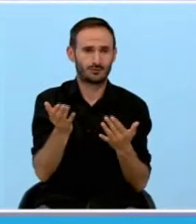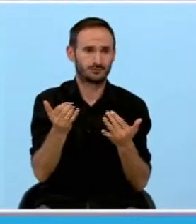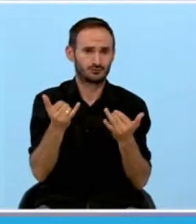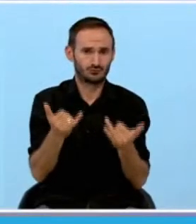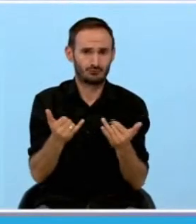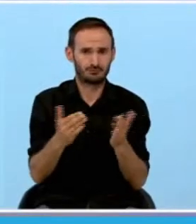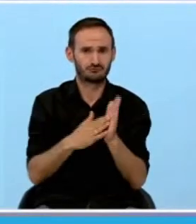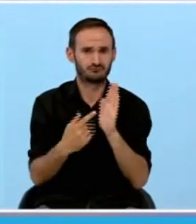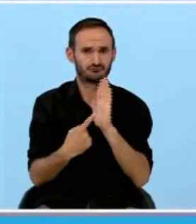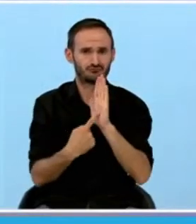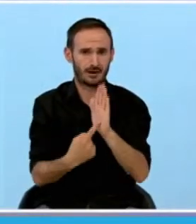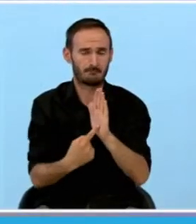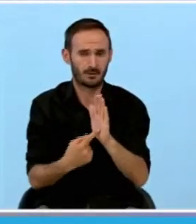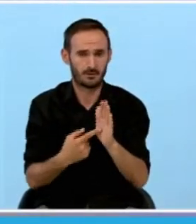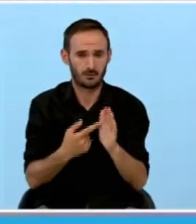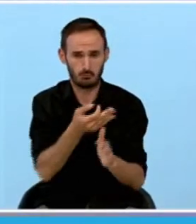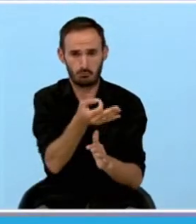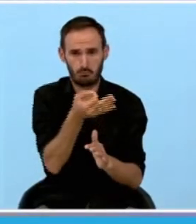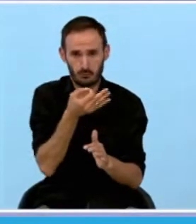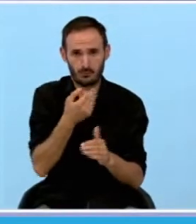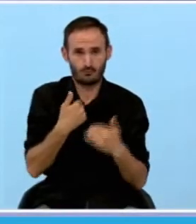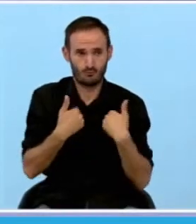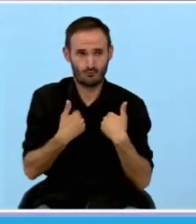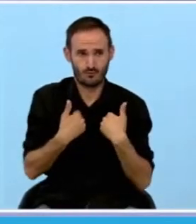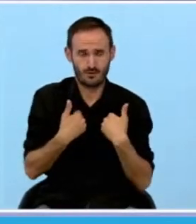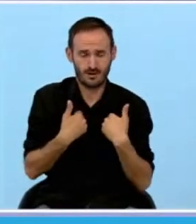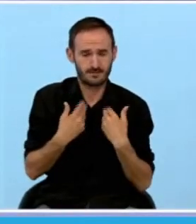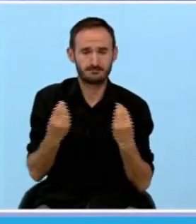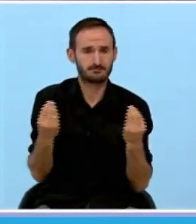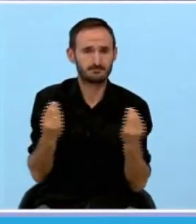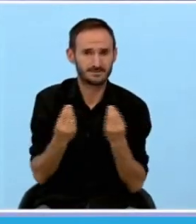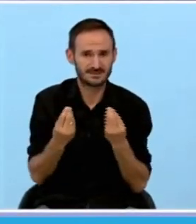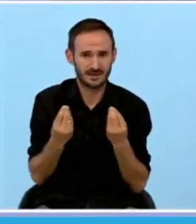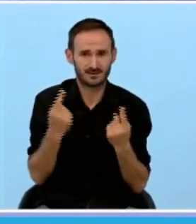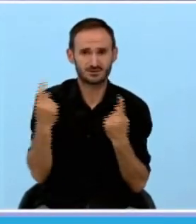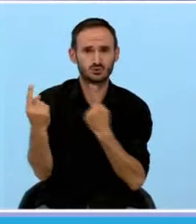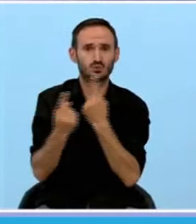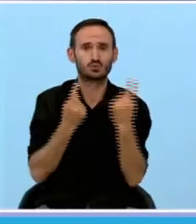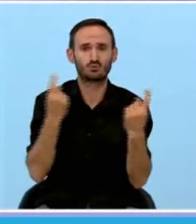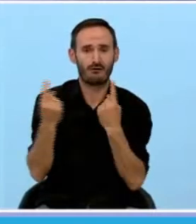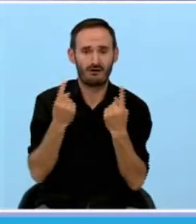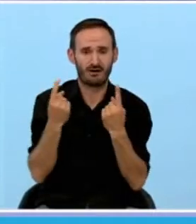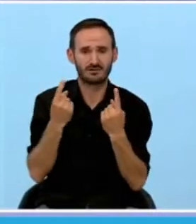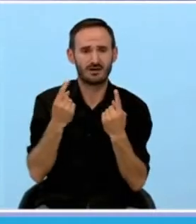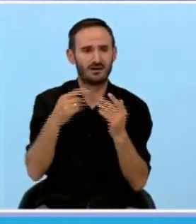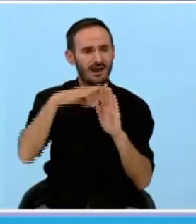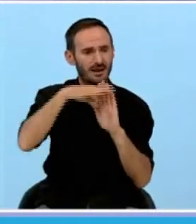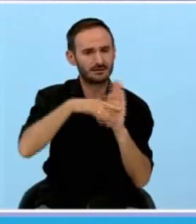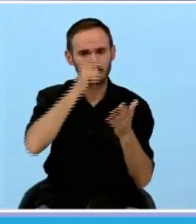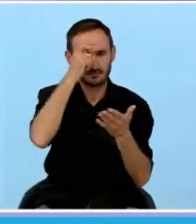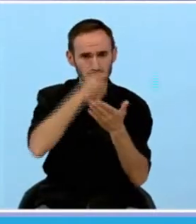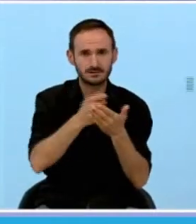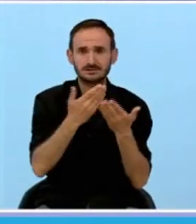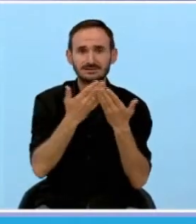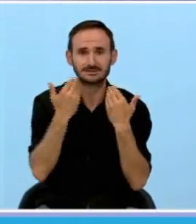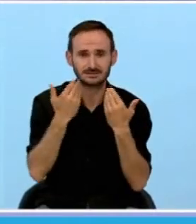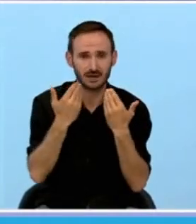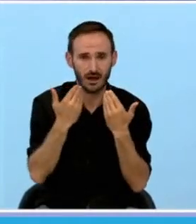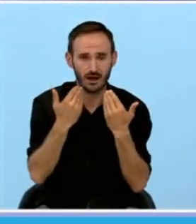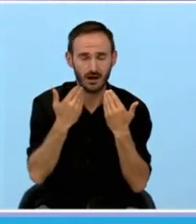ma parashtroni pyetje se pse në këtë situatë kur edhe ligjet aktuale nuk po respektohen, do të ishte me